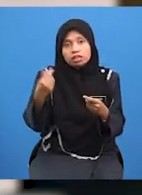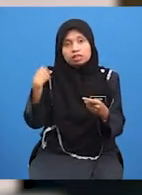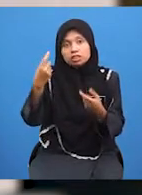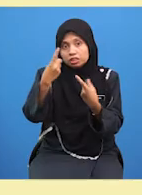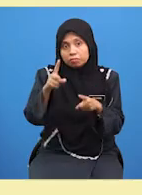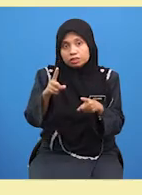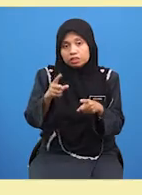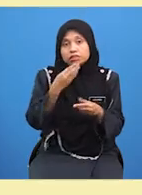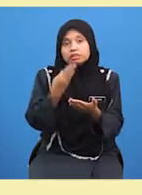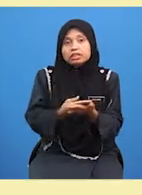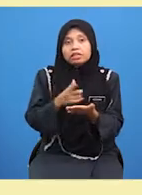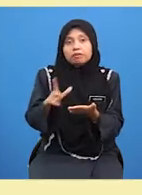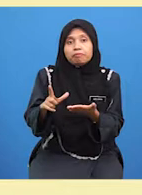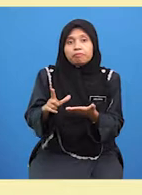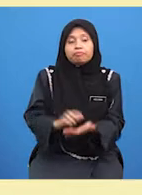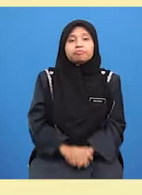jawapannya? Baiklah.